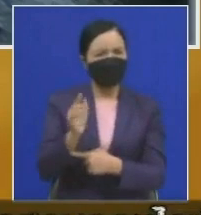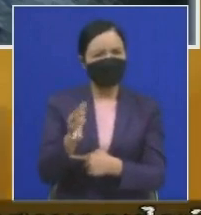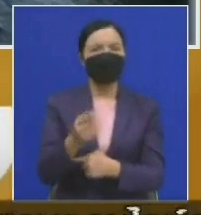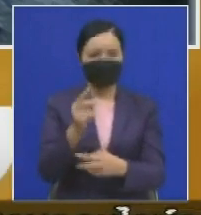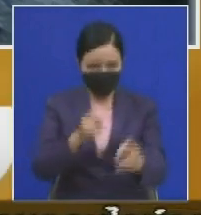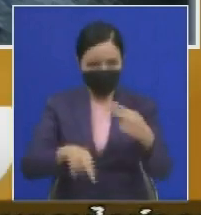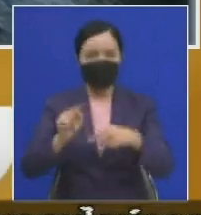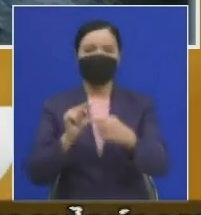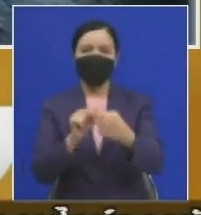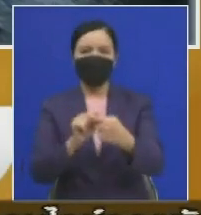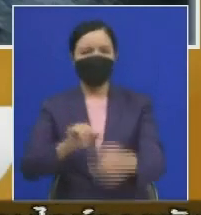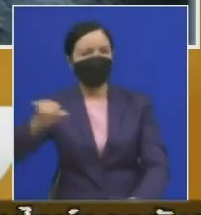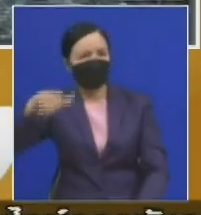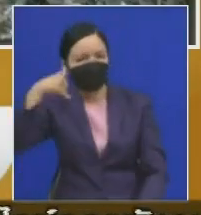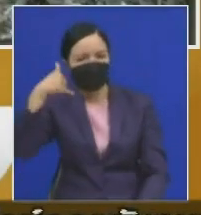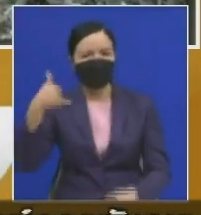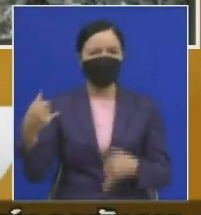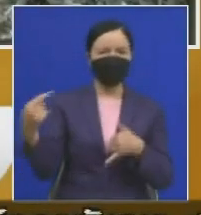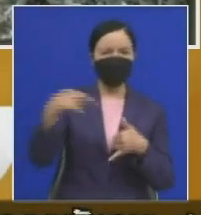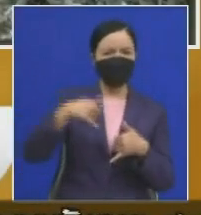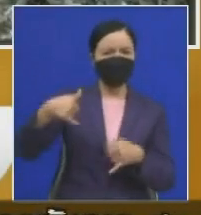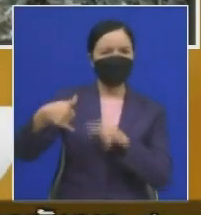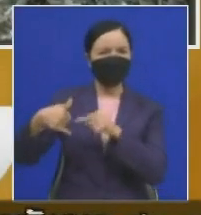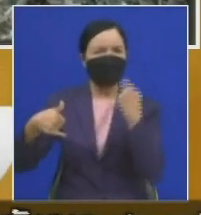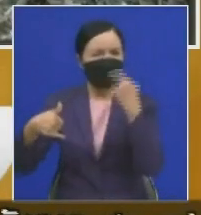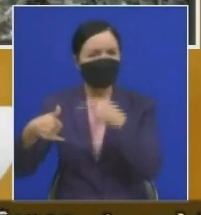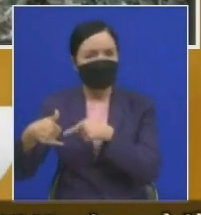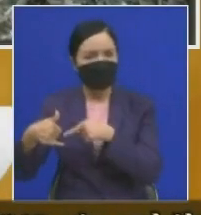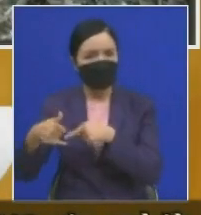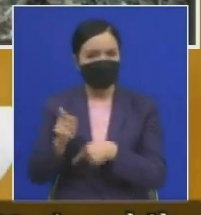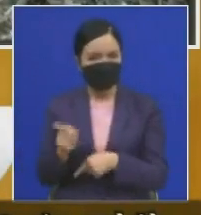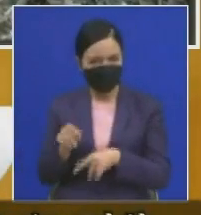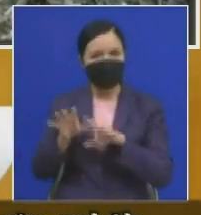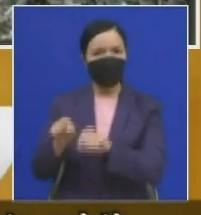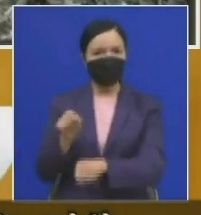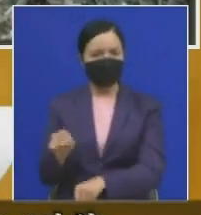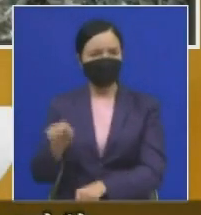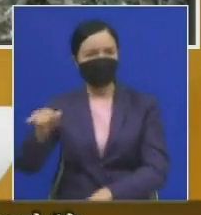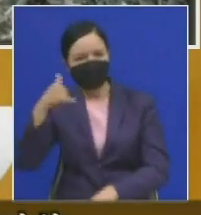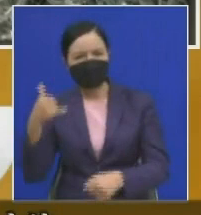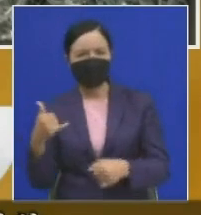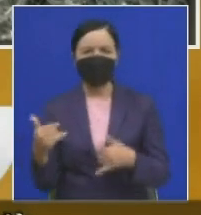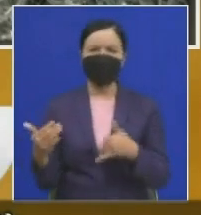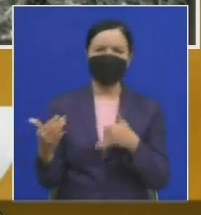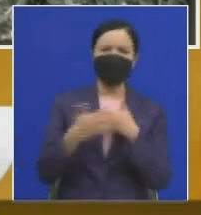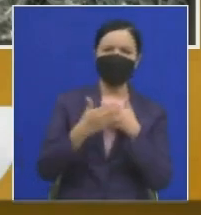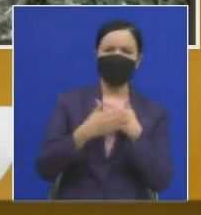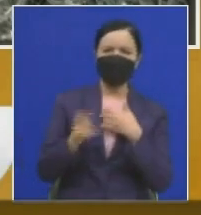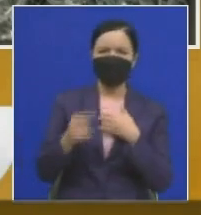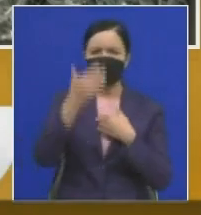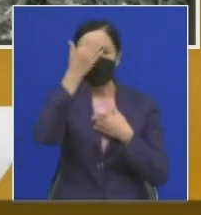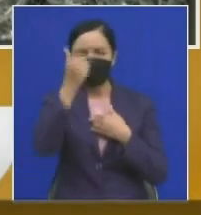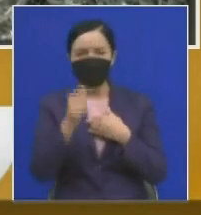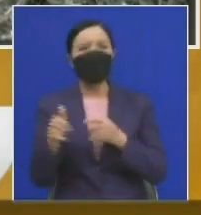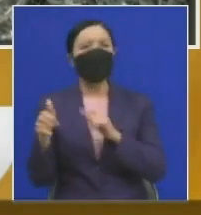ไปอยใเห็การกห้หอเปล่าคุค donde któryMIN5.